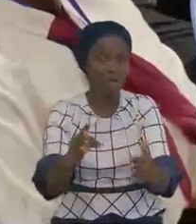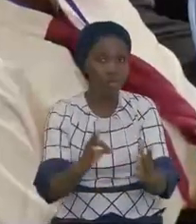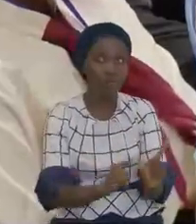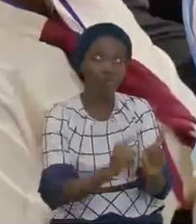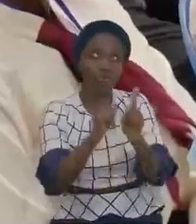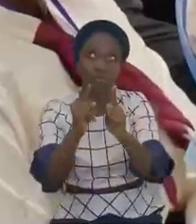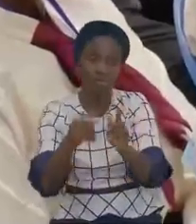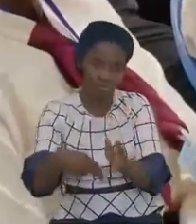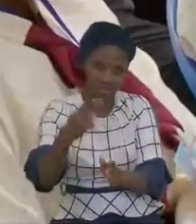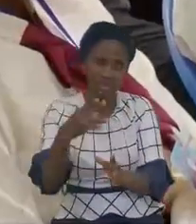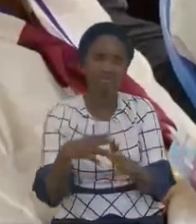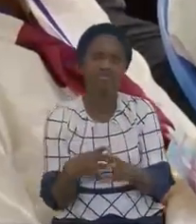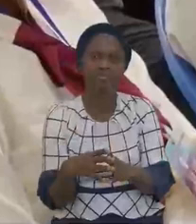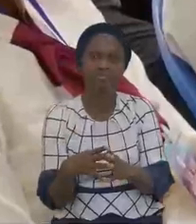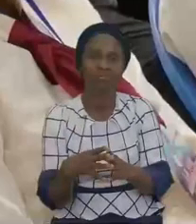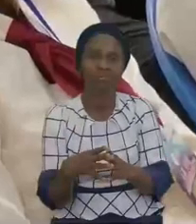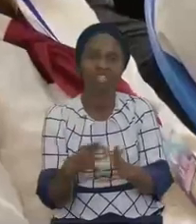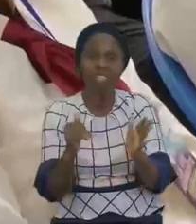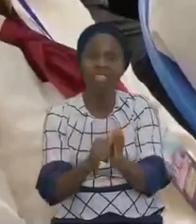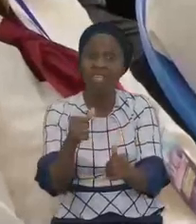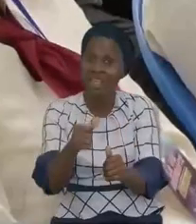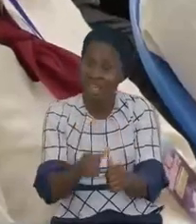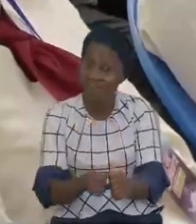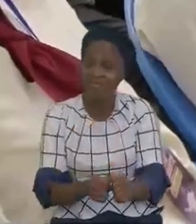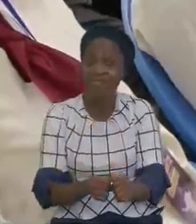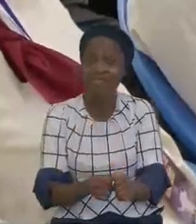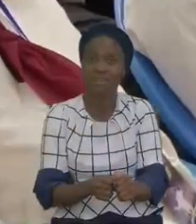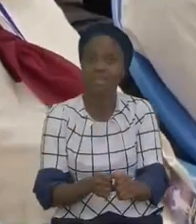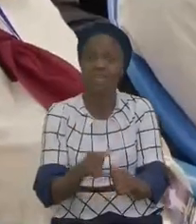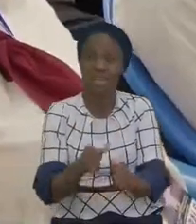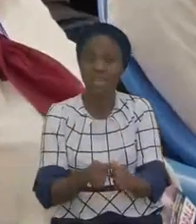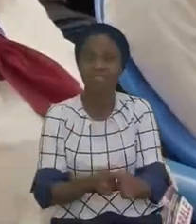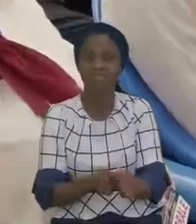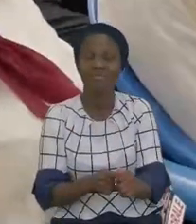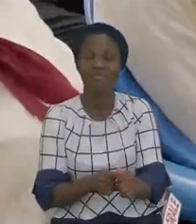Pour que chaque acte ajoute à ma décision